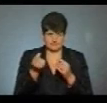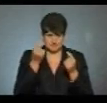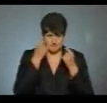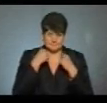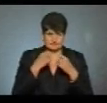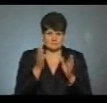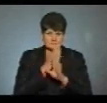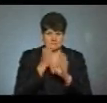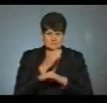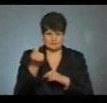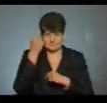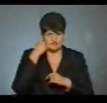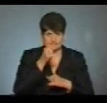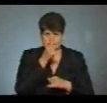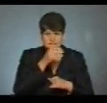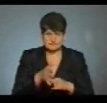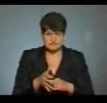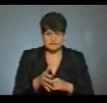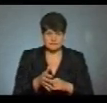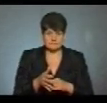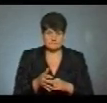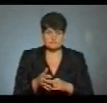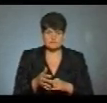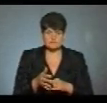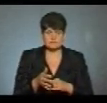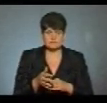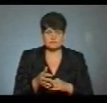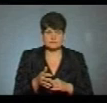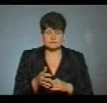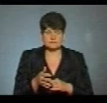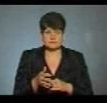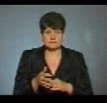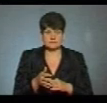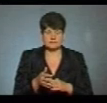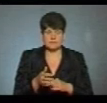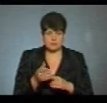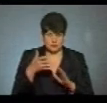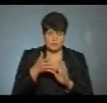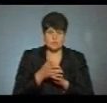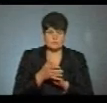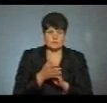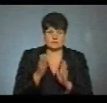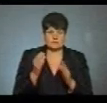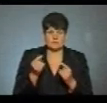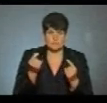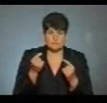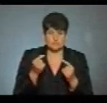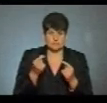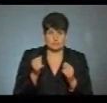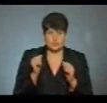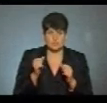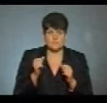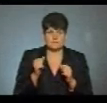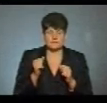Розумієте, пряма хвиля – так, але якісь там збурення з повітрям